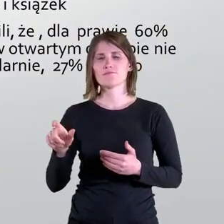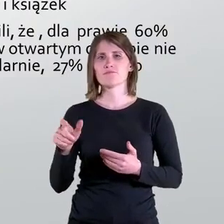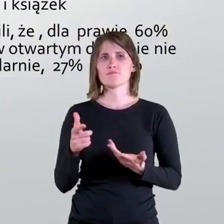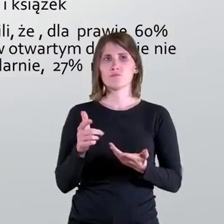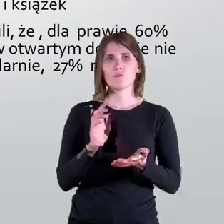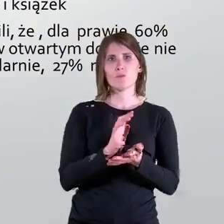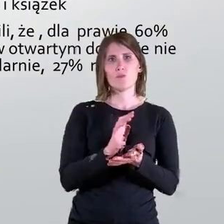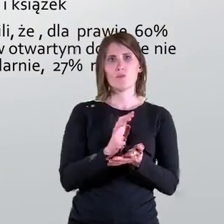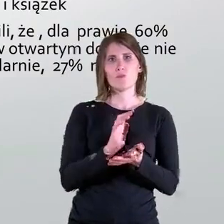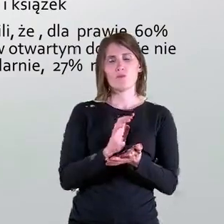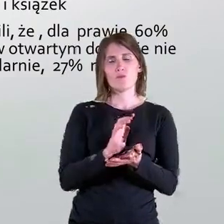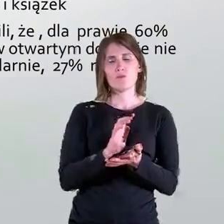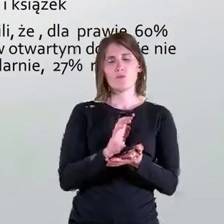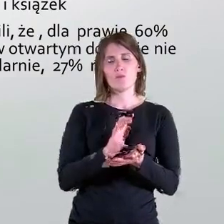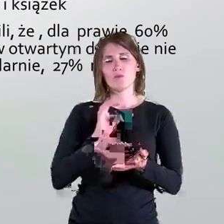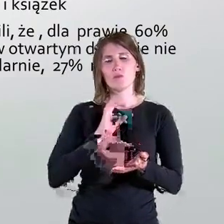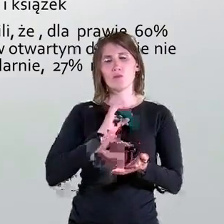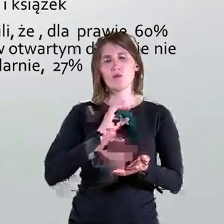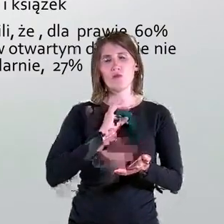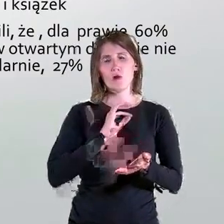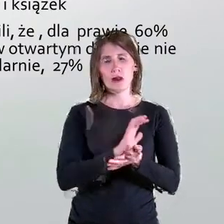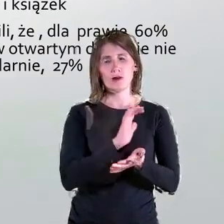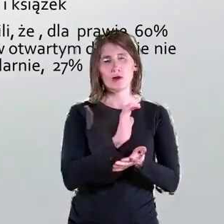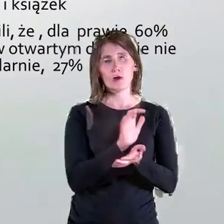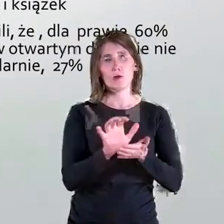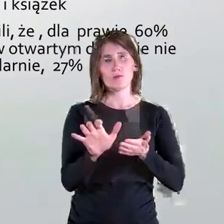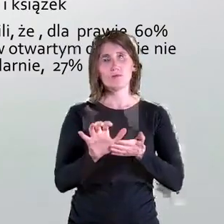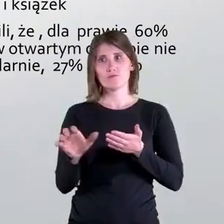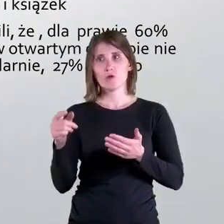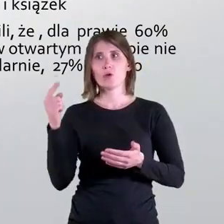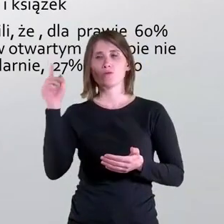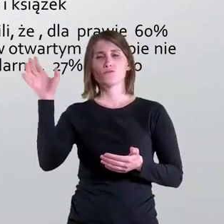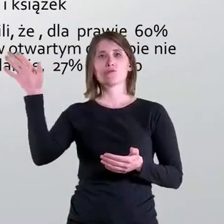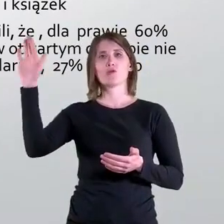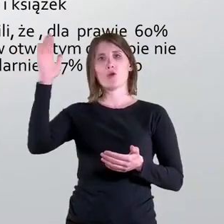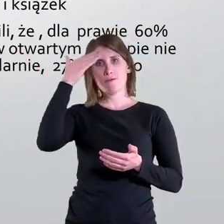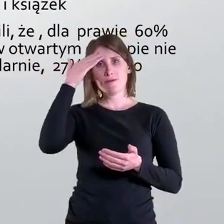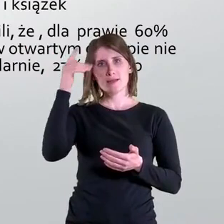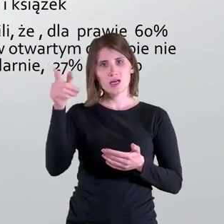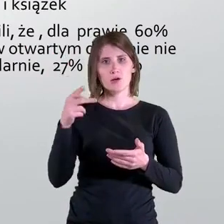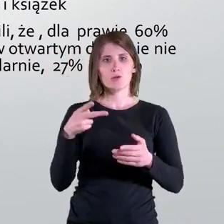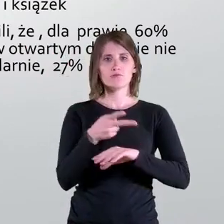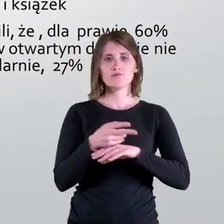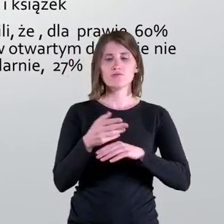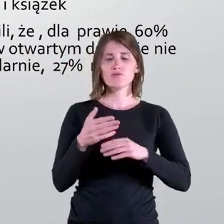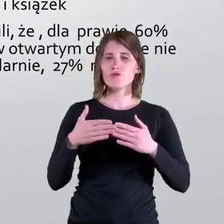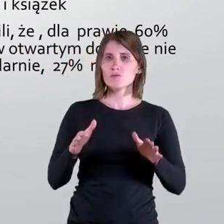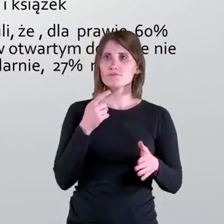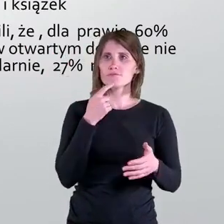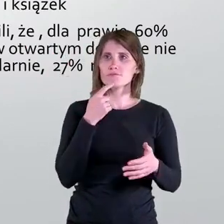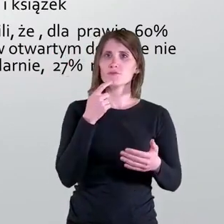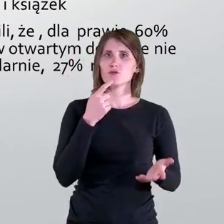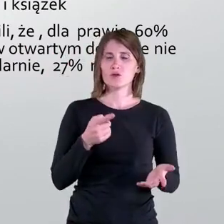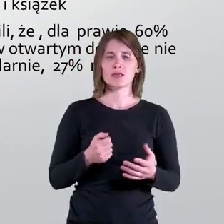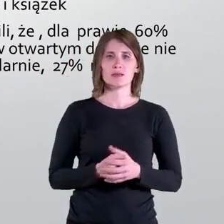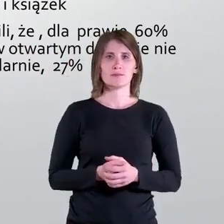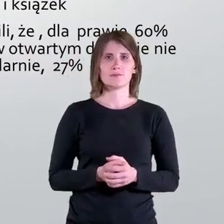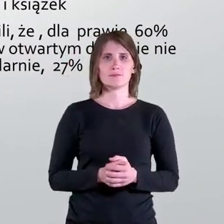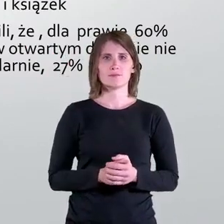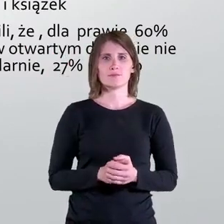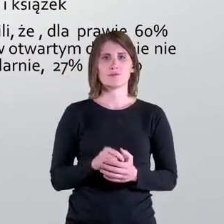publikacji poprzecznego a tylko usłyszał o otwartym dostępie zauważy